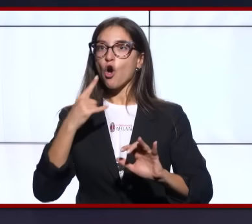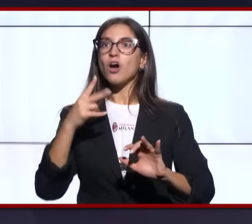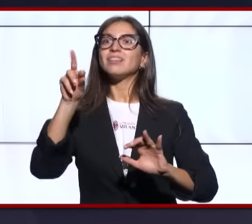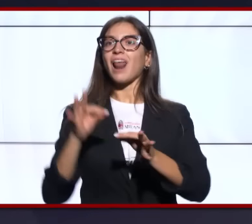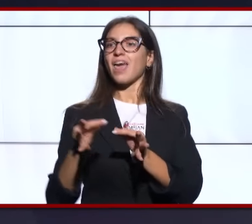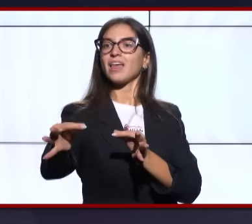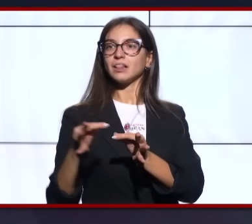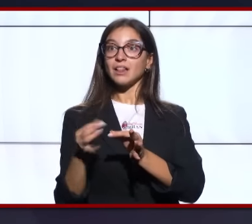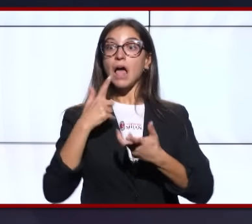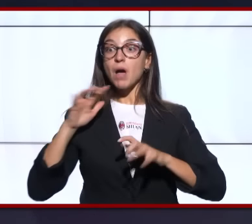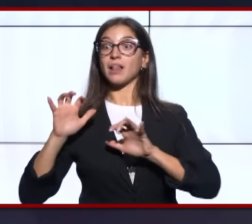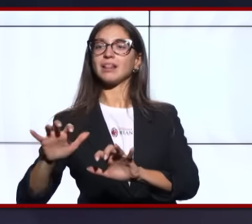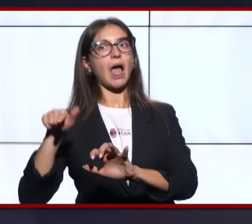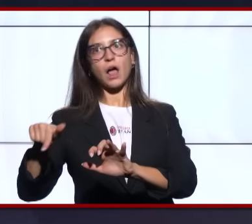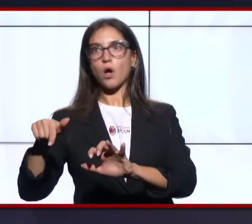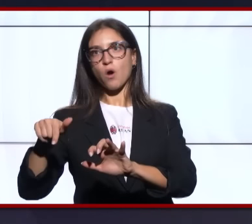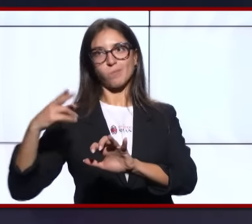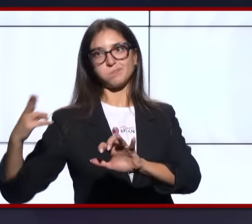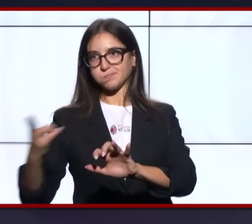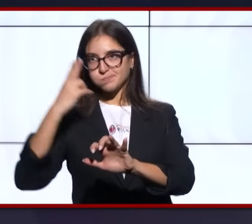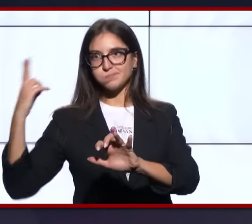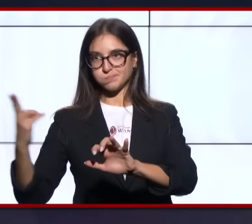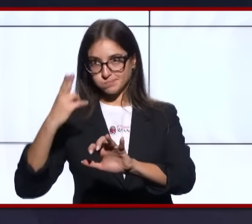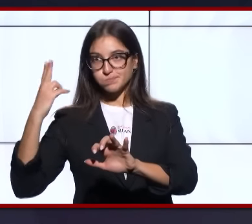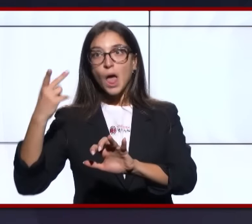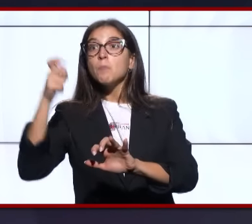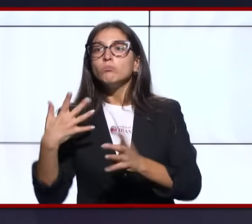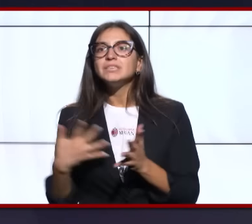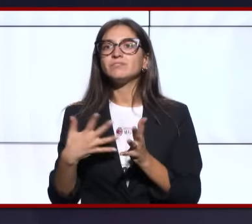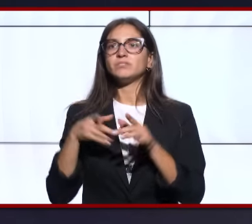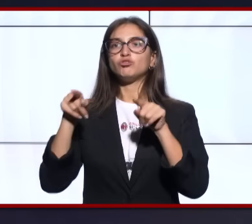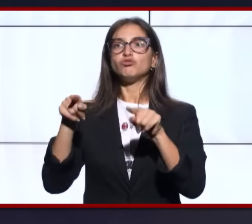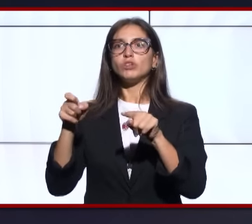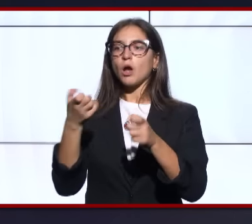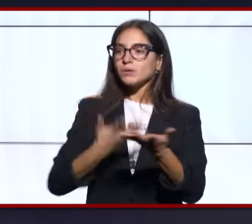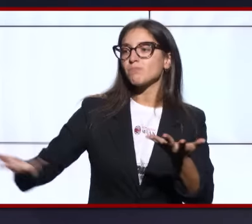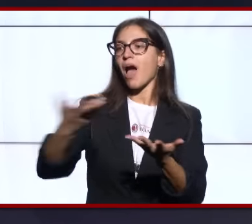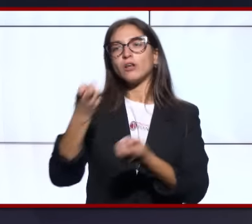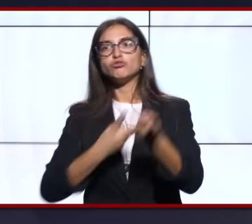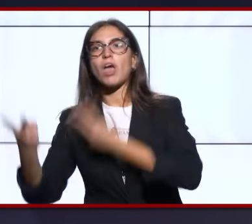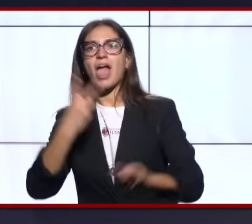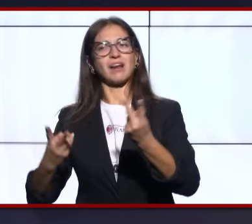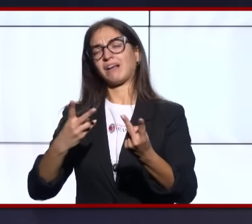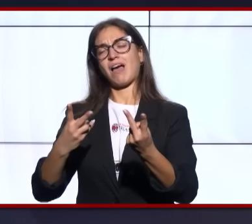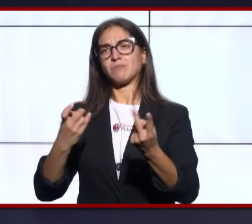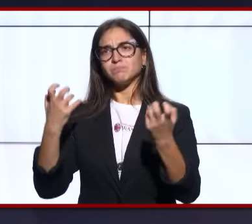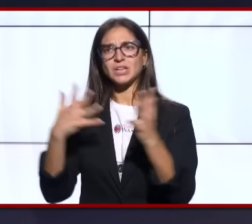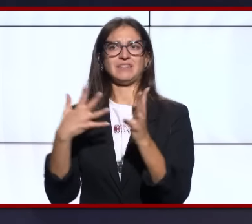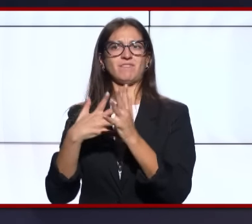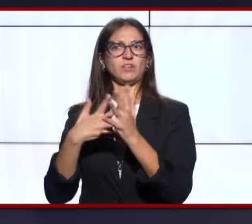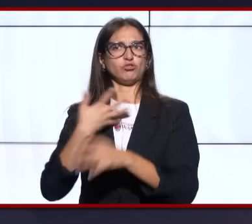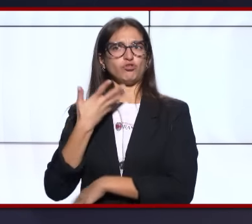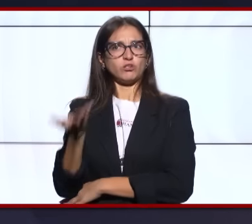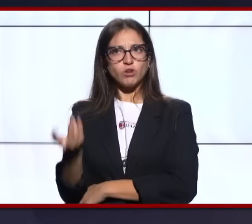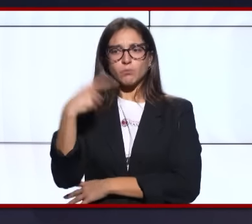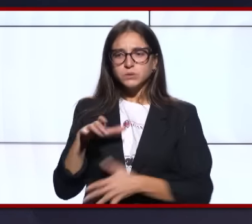le squadre sono eh bassa perché è difficile di cercare le sp la squadra sono organizzata è difficile